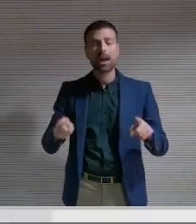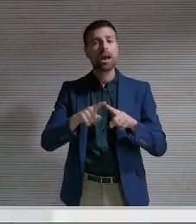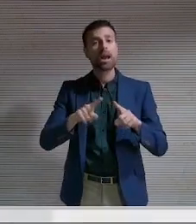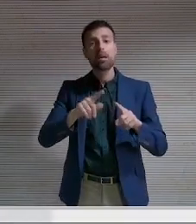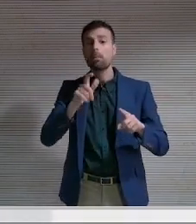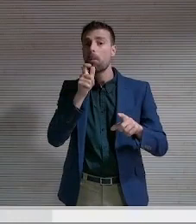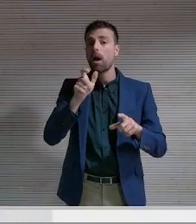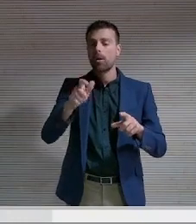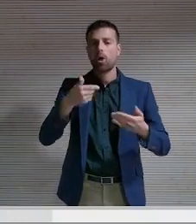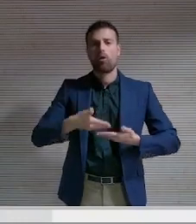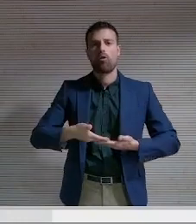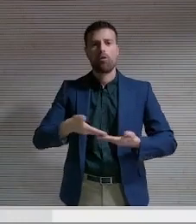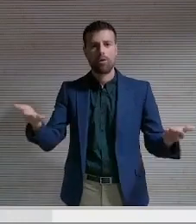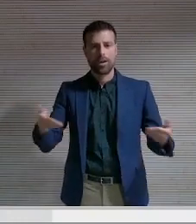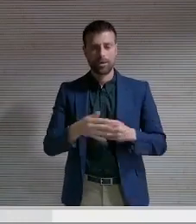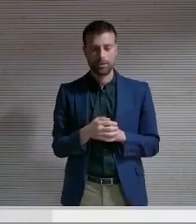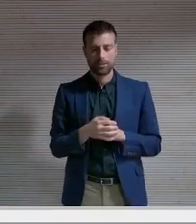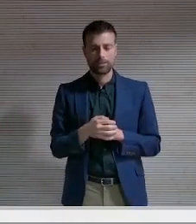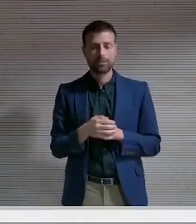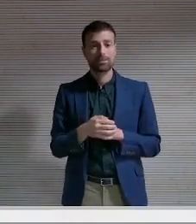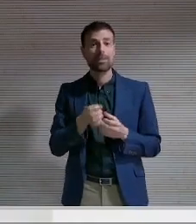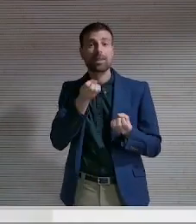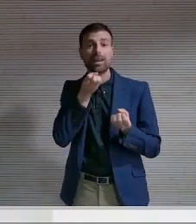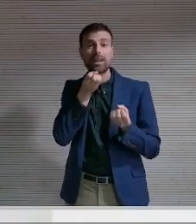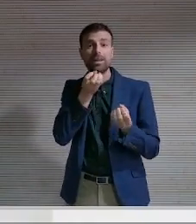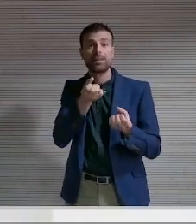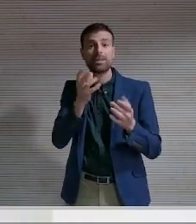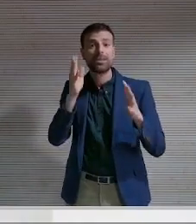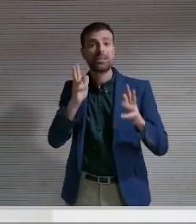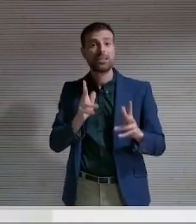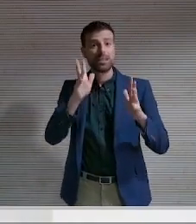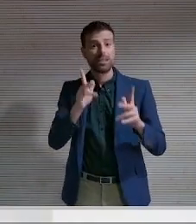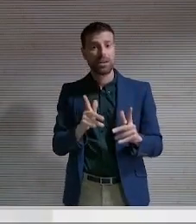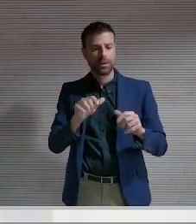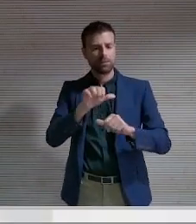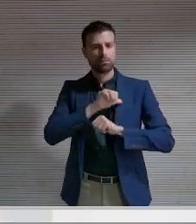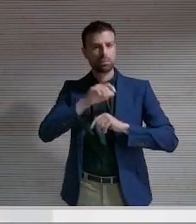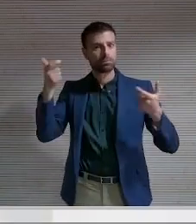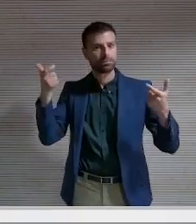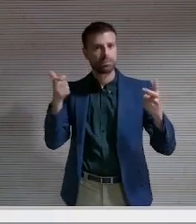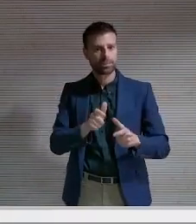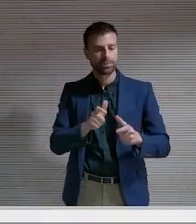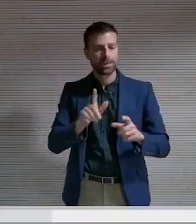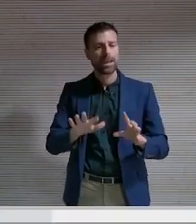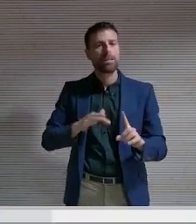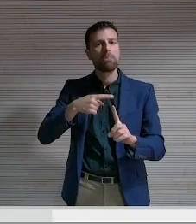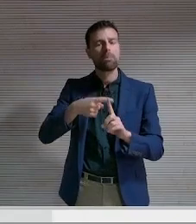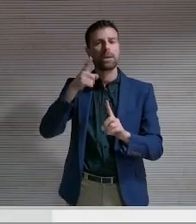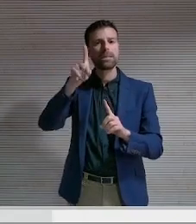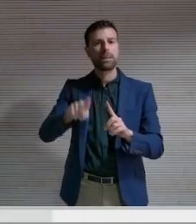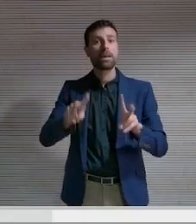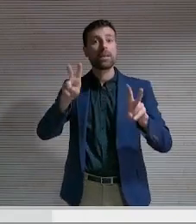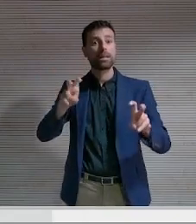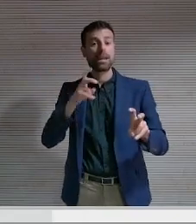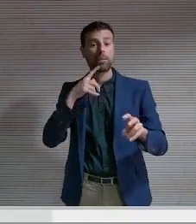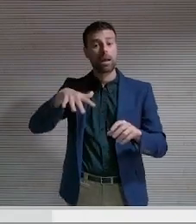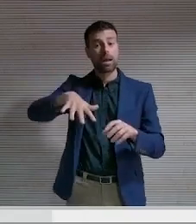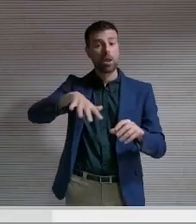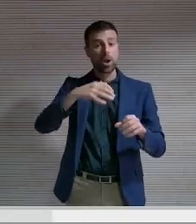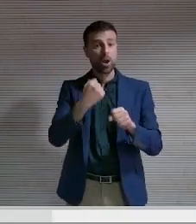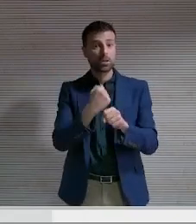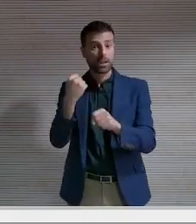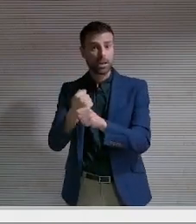confiança. Les xifres de reducció d'atur i, sobretot, la generació de llocs de treball demostren